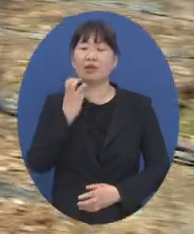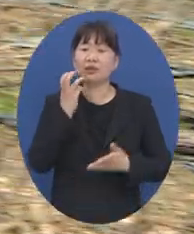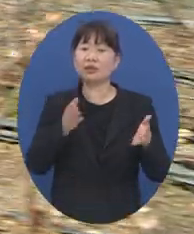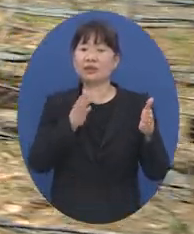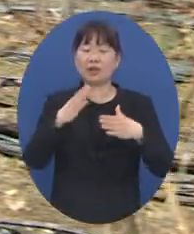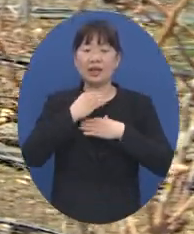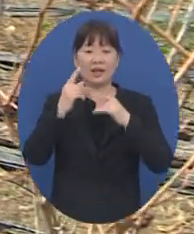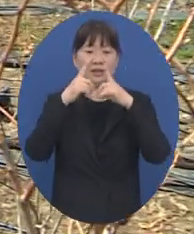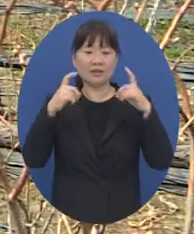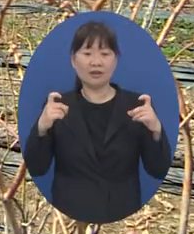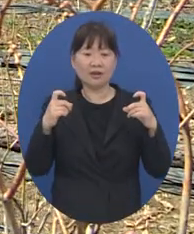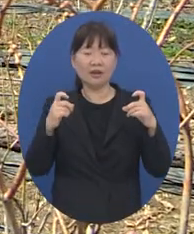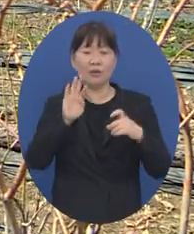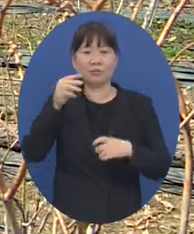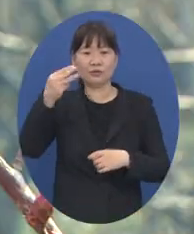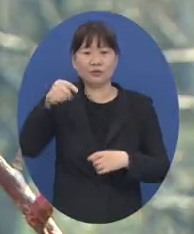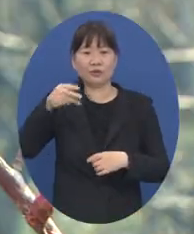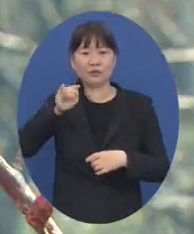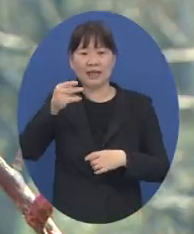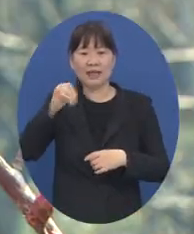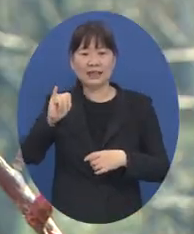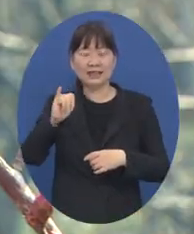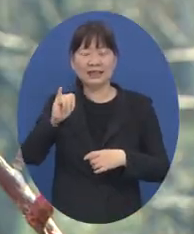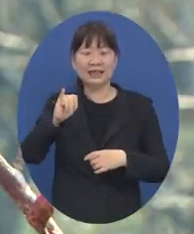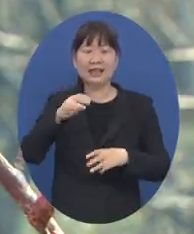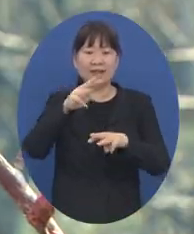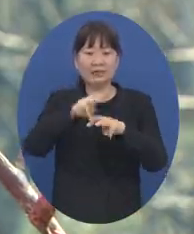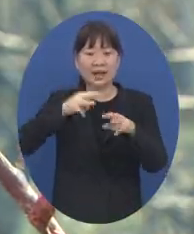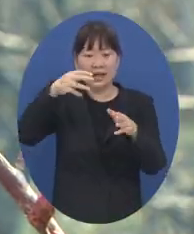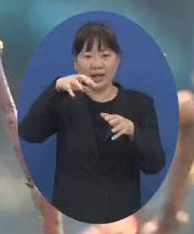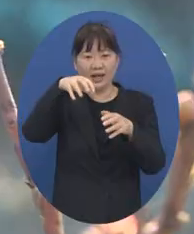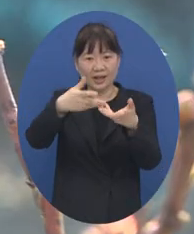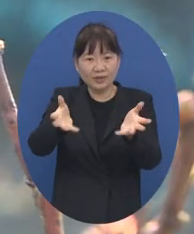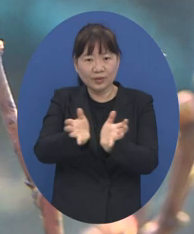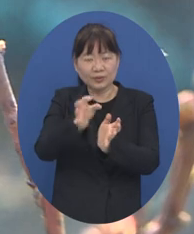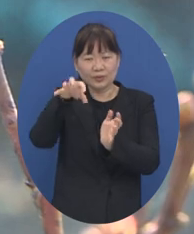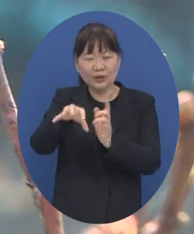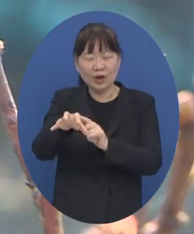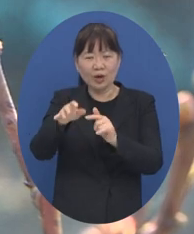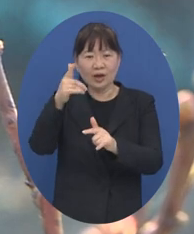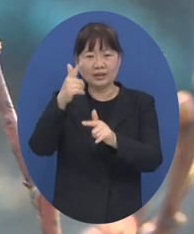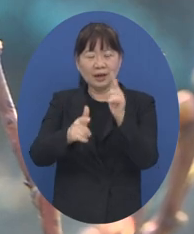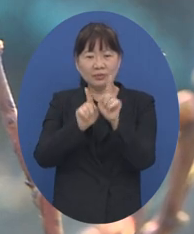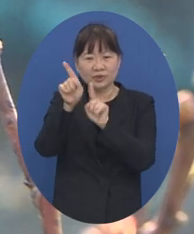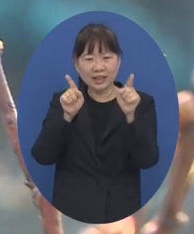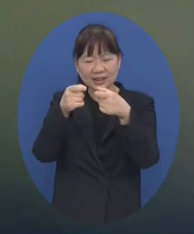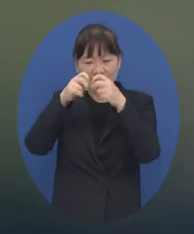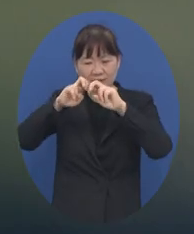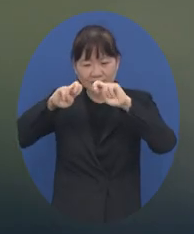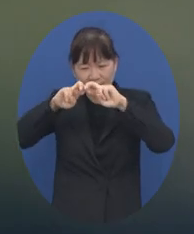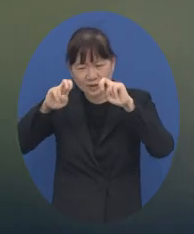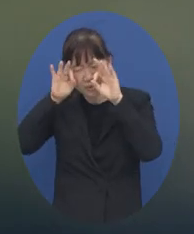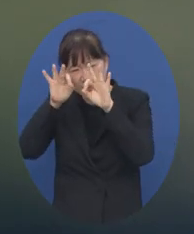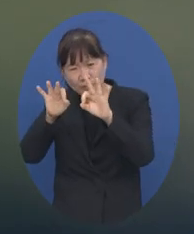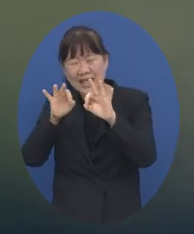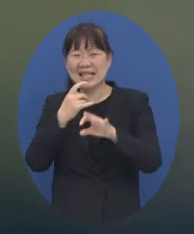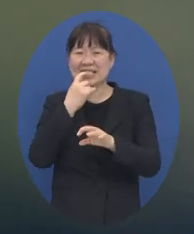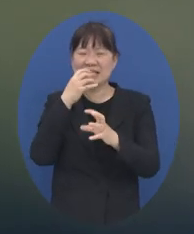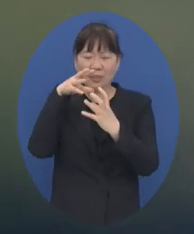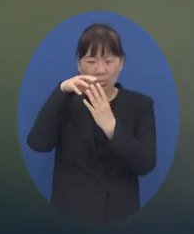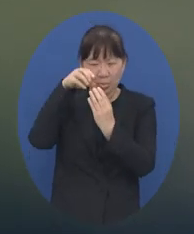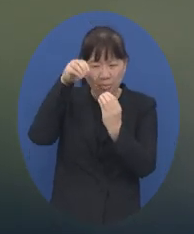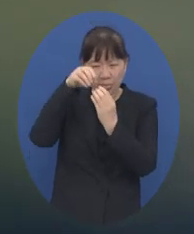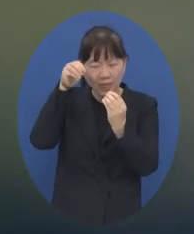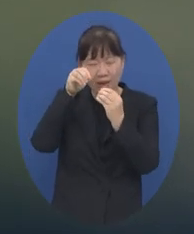경기도 안성의 한 블루베리 농장. 나뭇가지를 자세히 들여다보니 흰 솜털 같은 게 군데군데 다닥다닥 붙어